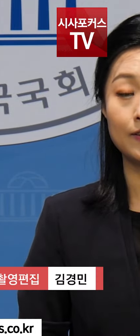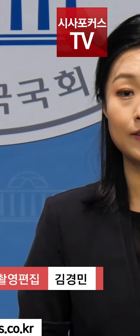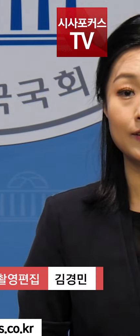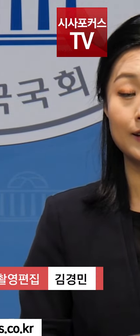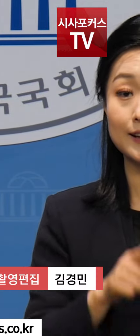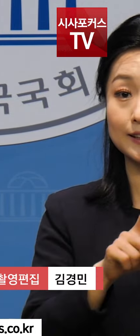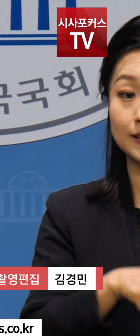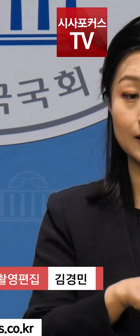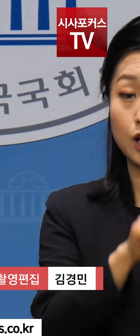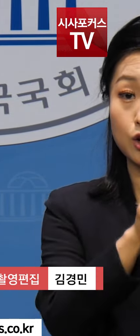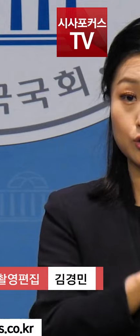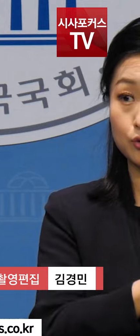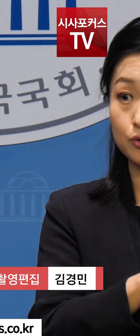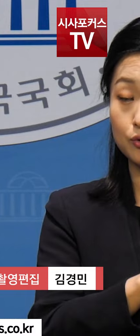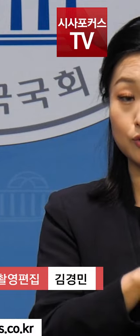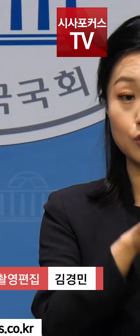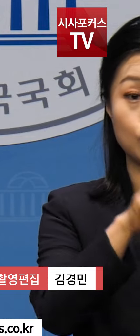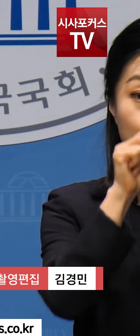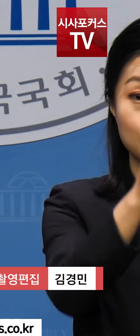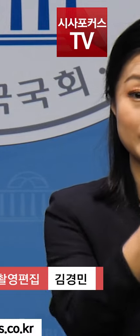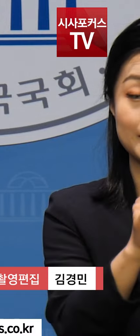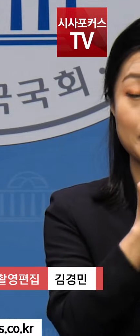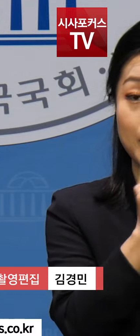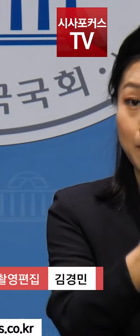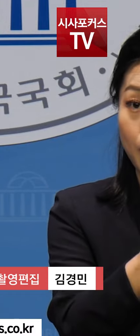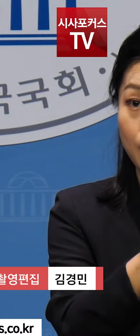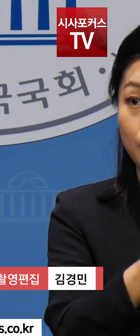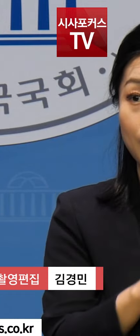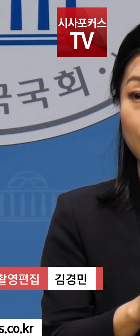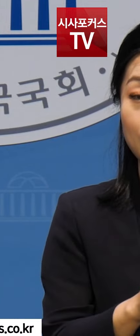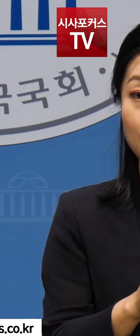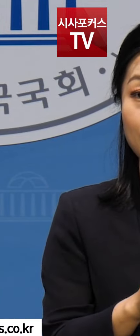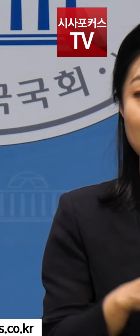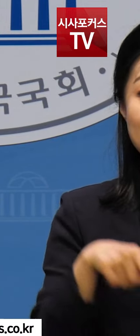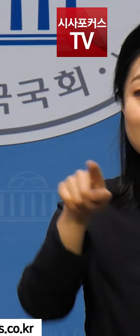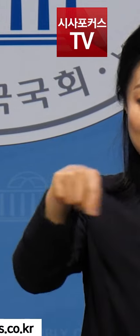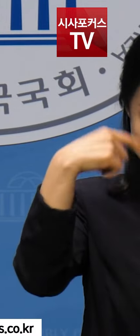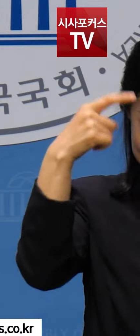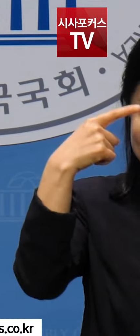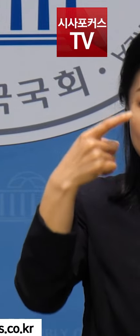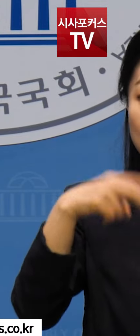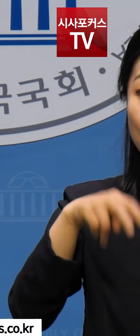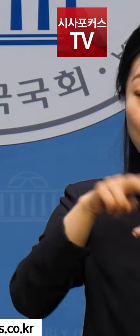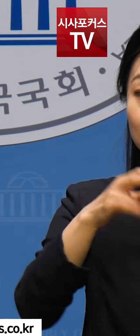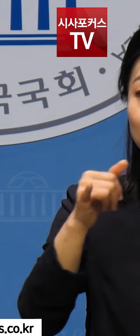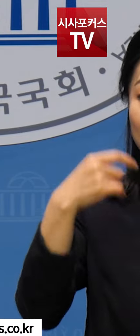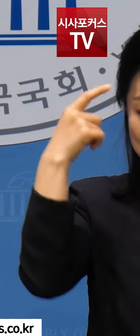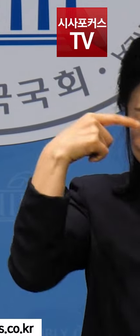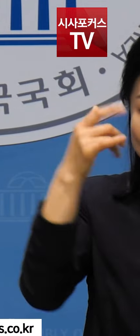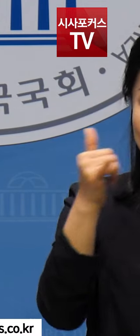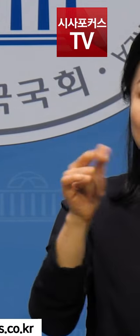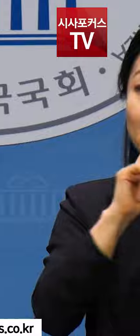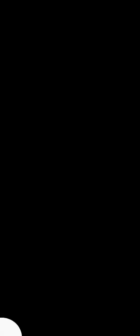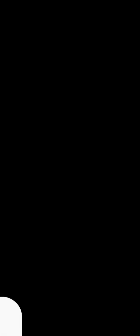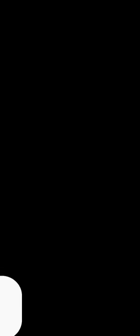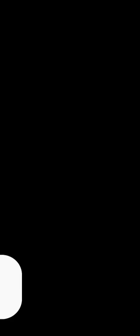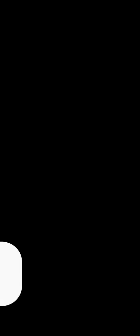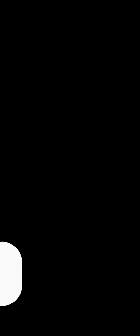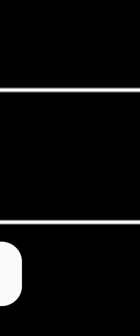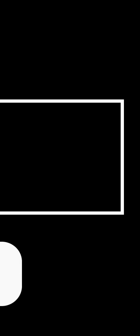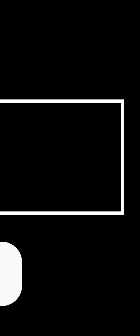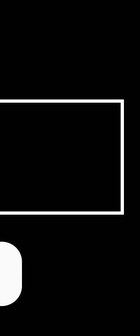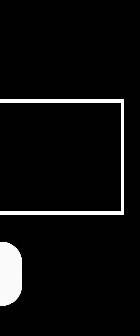그 당시에 윤석열 후보께서 뭐라고 얘기하게 하셨나? 이거 완전 미친 사람들 아닙니까? 라고 말을 했습니다. 네.